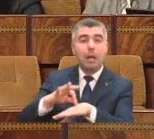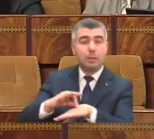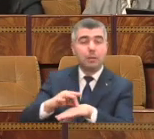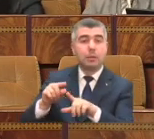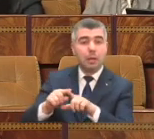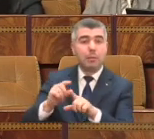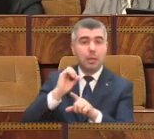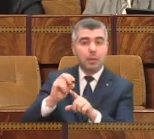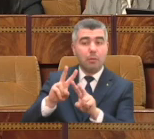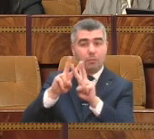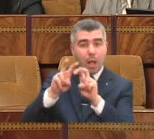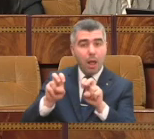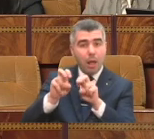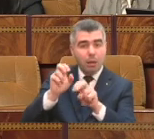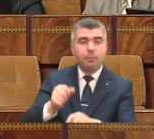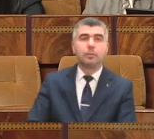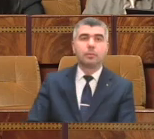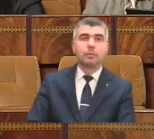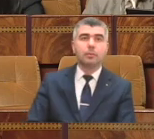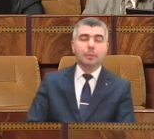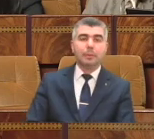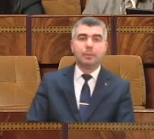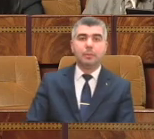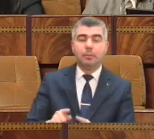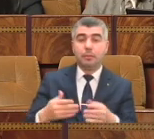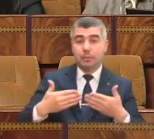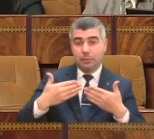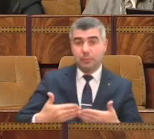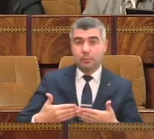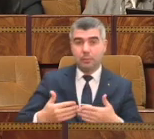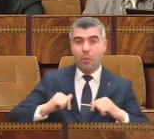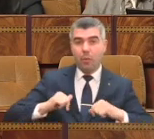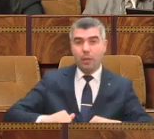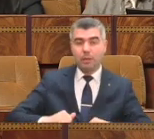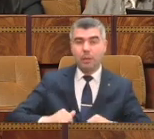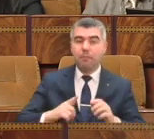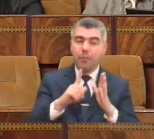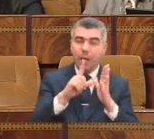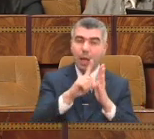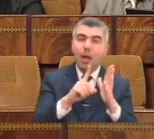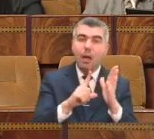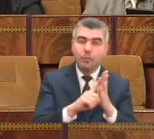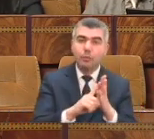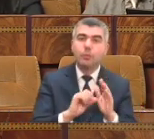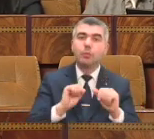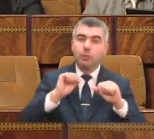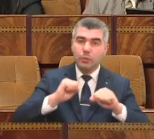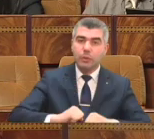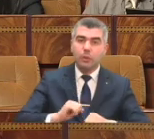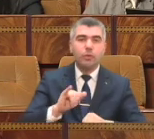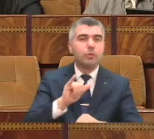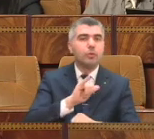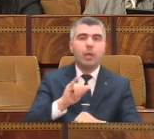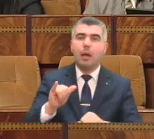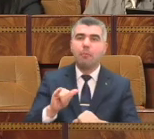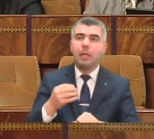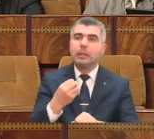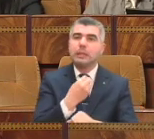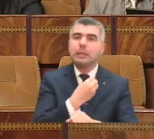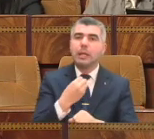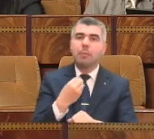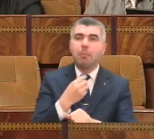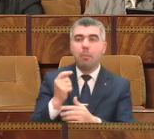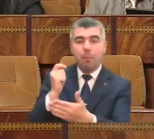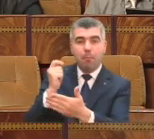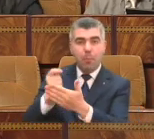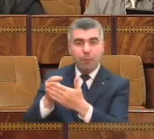النفايات والمنقبين فيها. سيدة الوزيرة، لحد الآن رغم وجود القانون لم تستطع إجبار المستشفيات العمومية والخصوصية